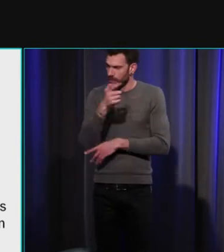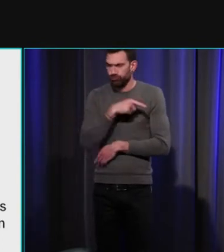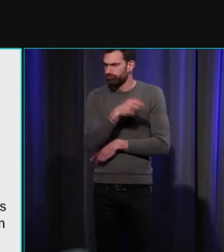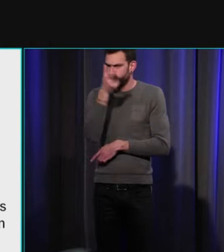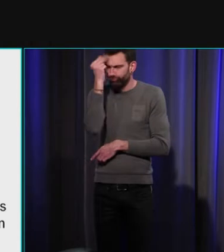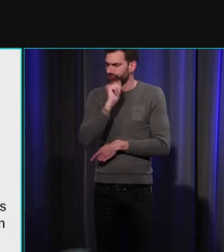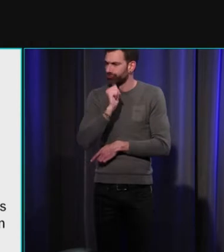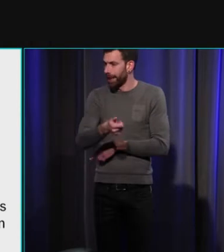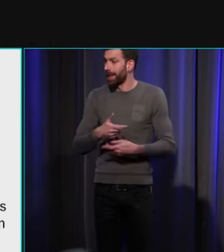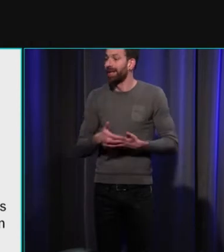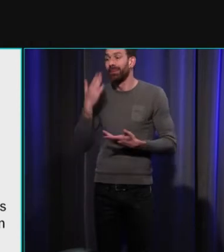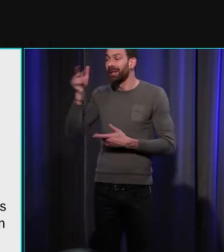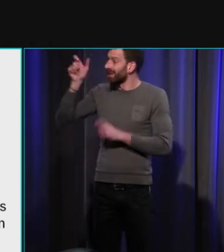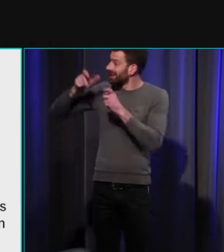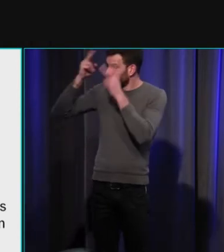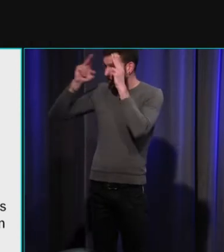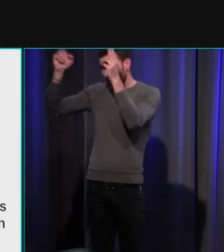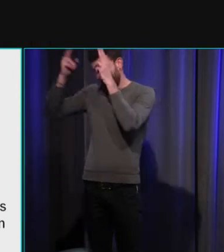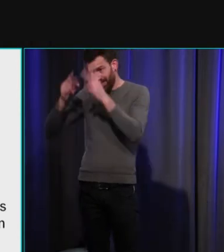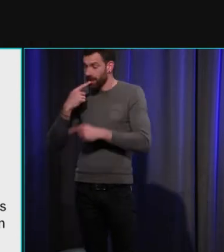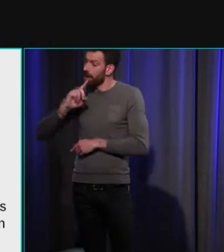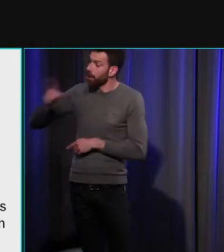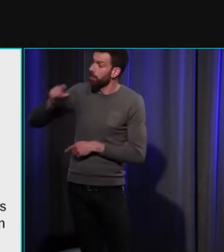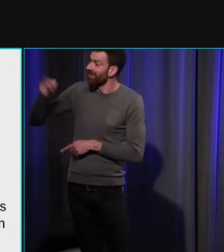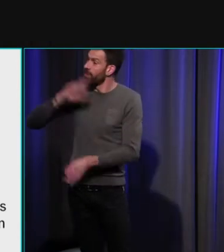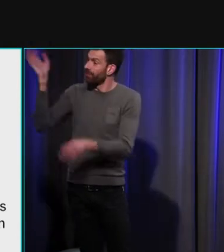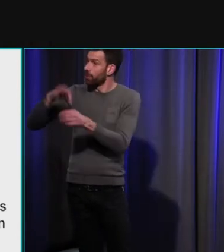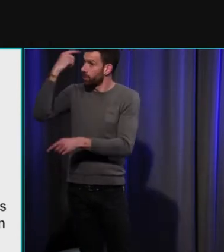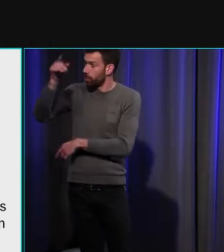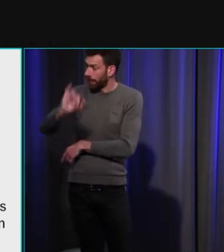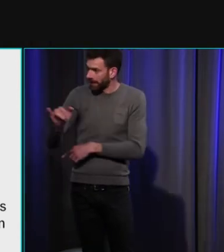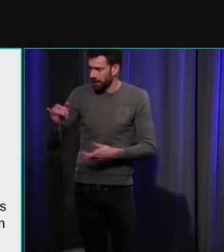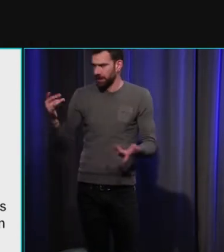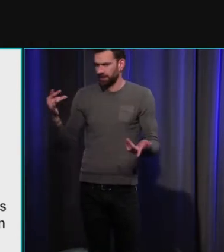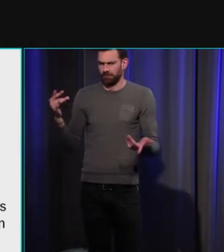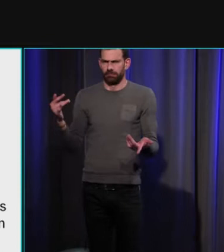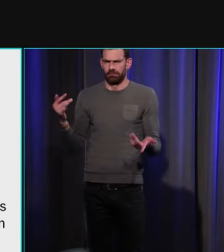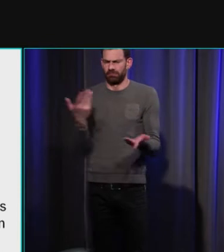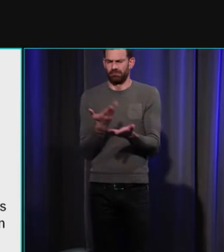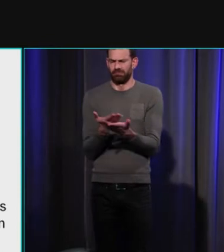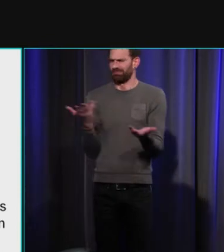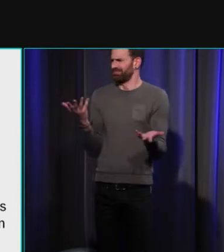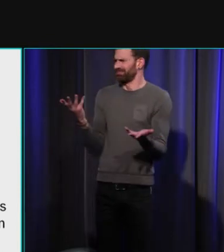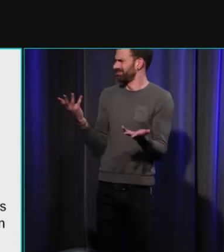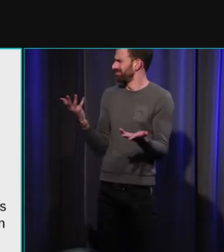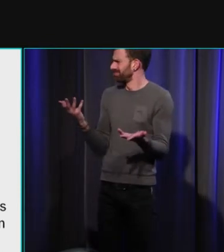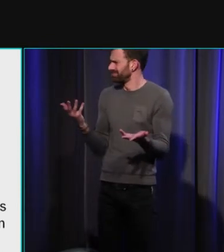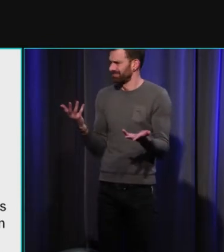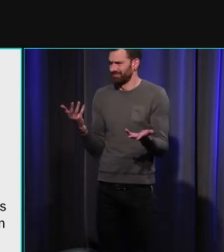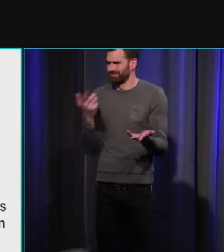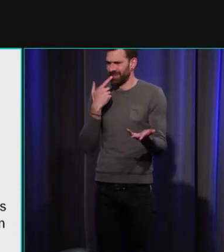si les évêques se met à dire aux chrétiens pour qu'ils doivent voter précisément c'est quoi ces don camillo et peppone et c'est